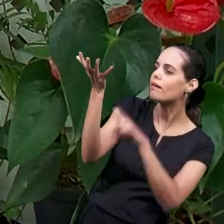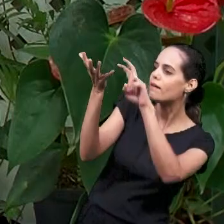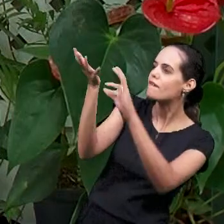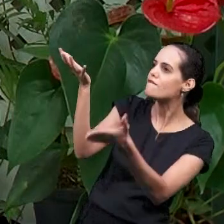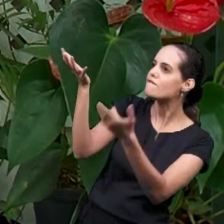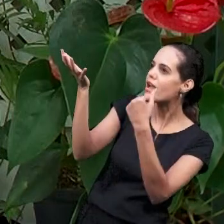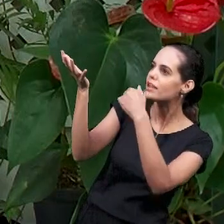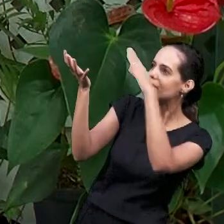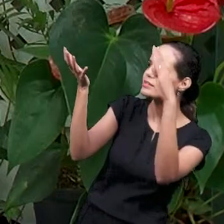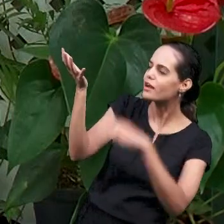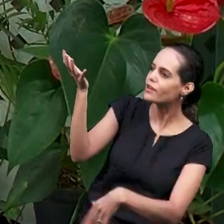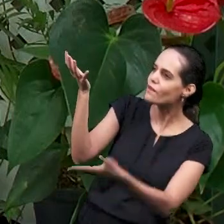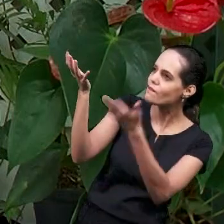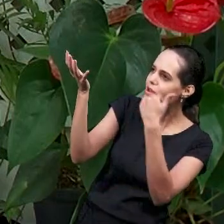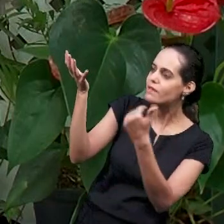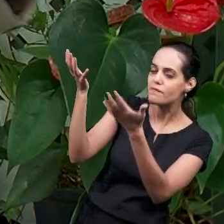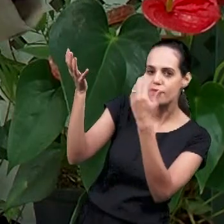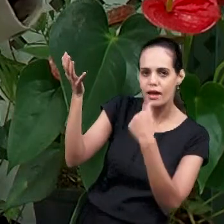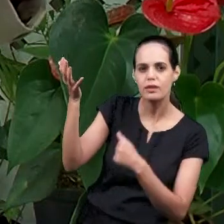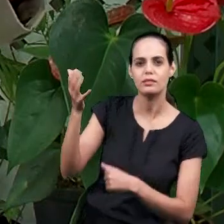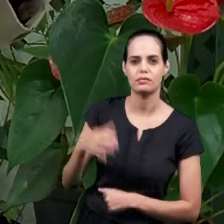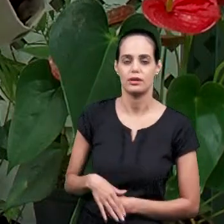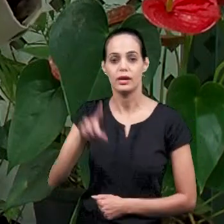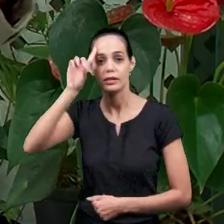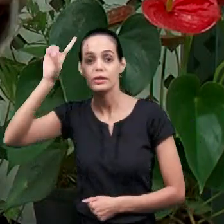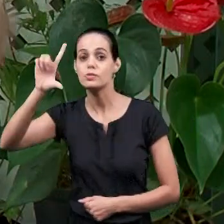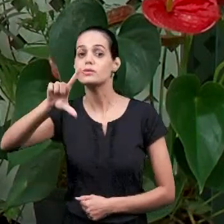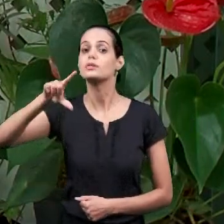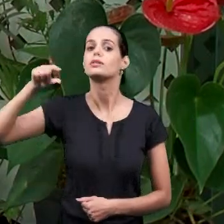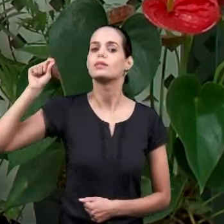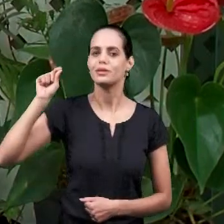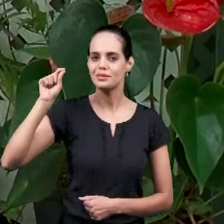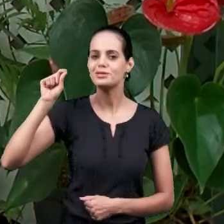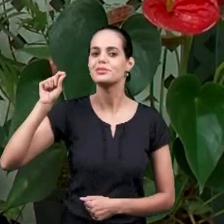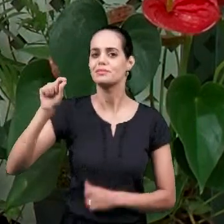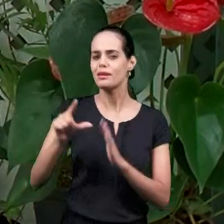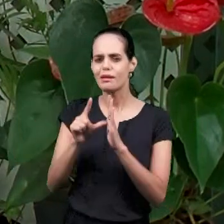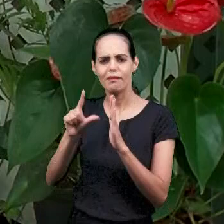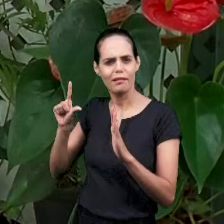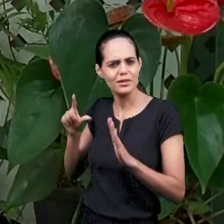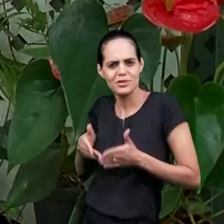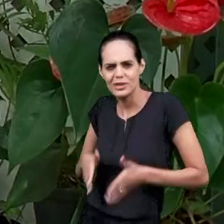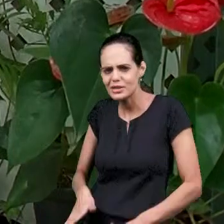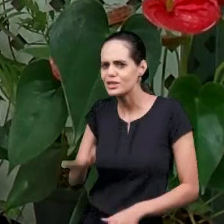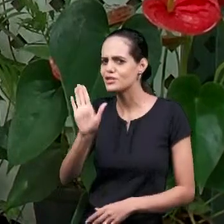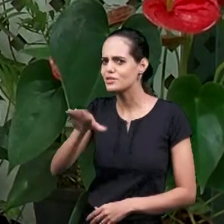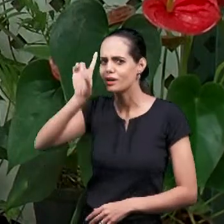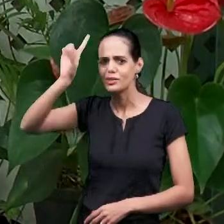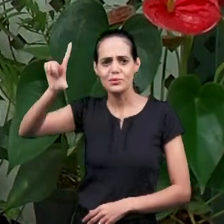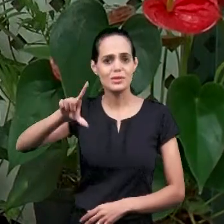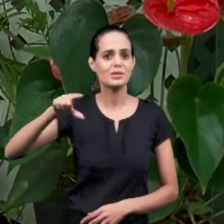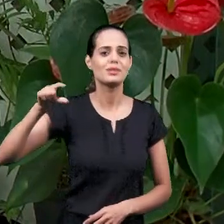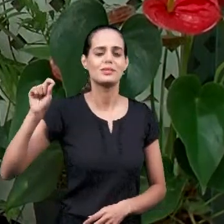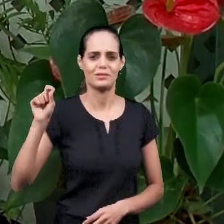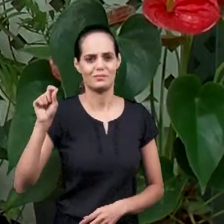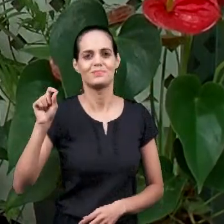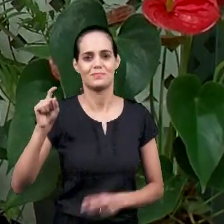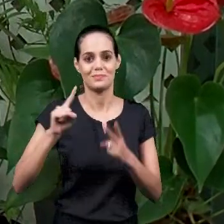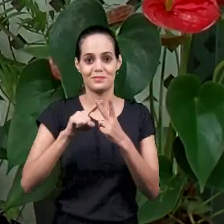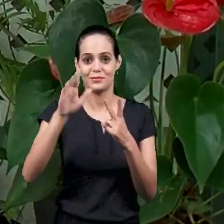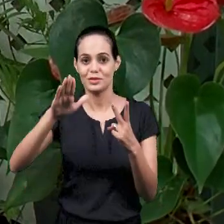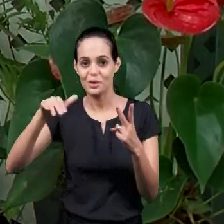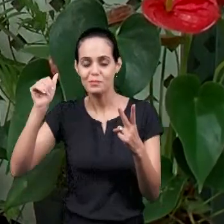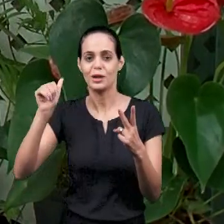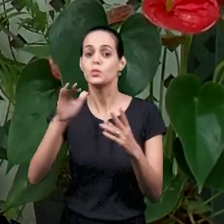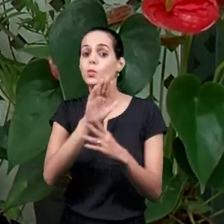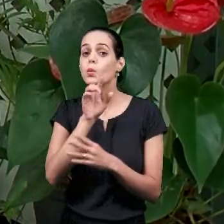Zachée, il a été élu quand il a regardé vers le haut, il est appelé par son nom. C'est l'élection. Vous pouvez observer une chose. Tout ce que vous